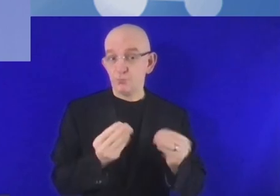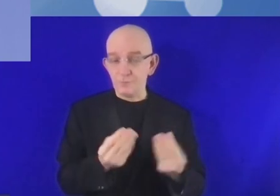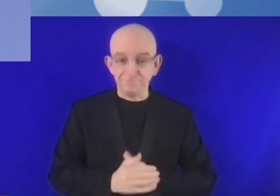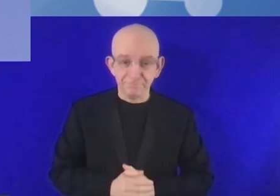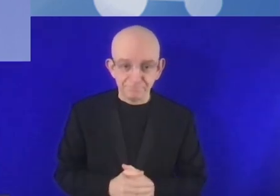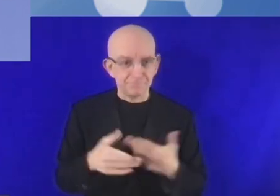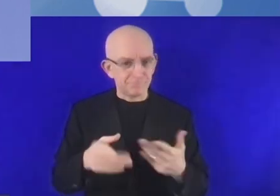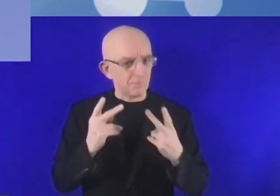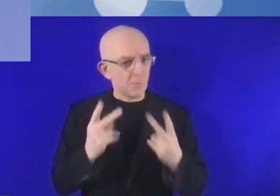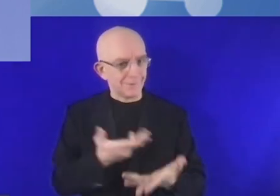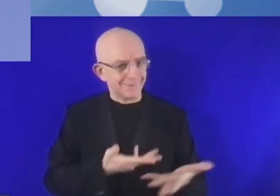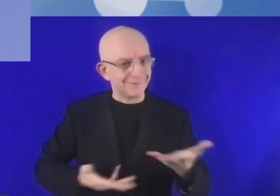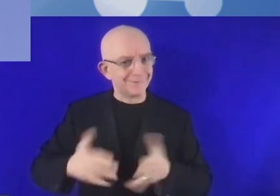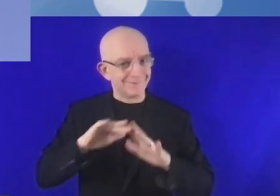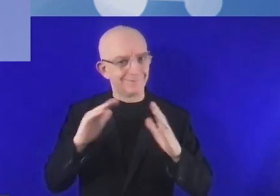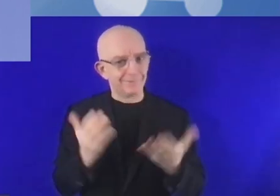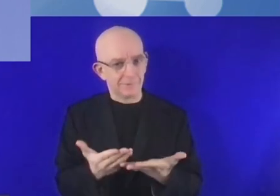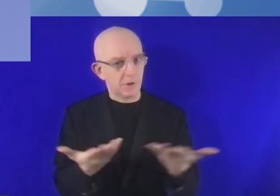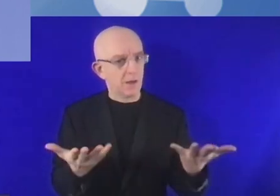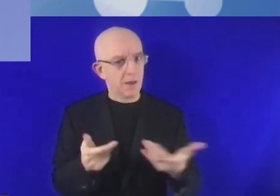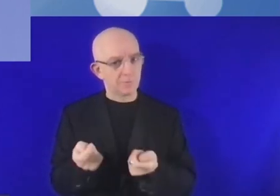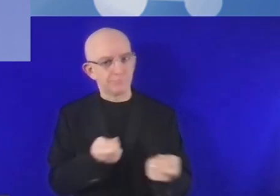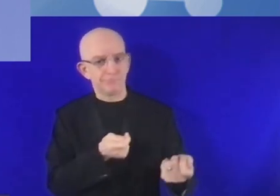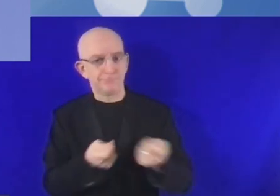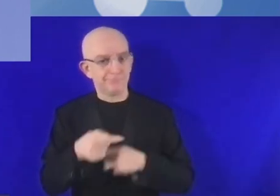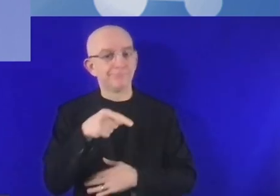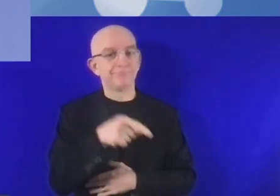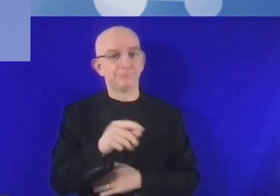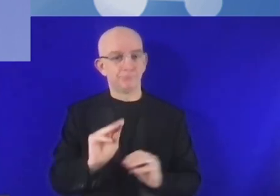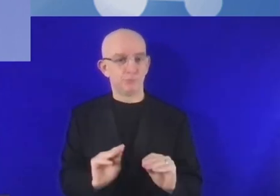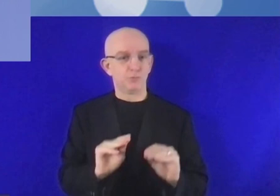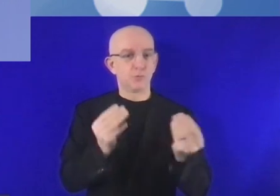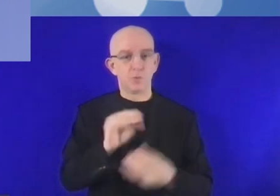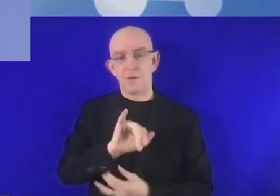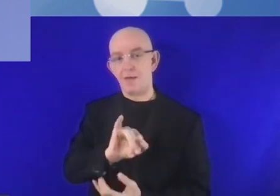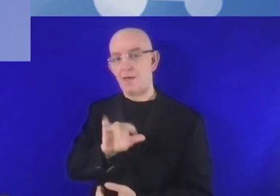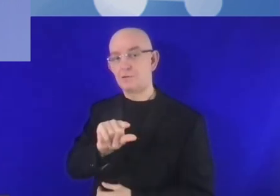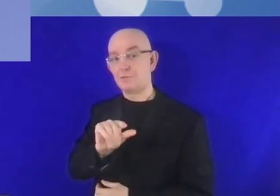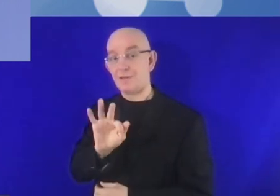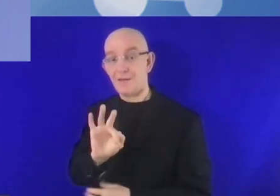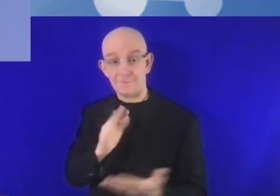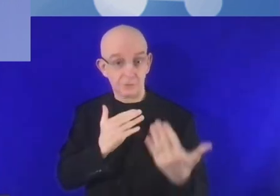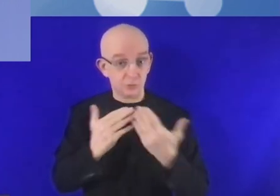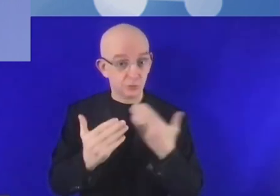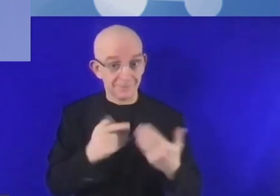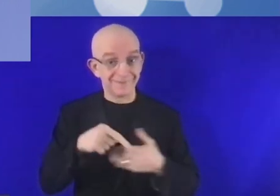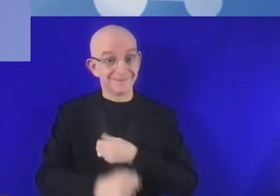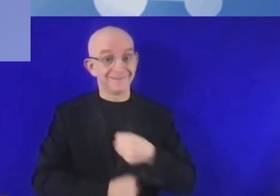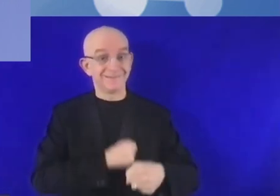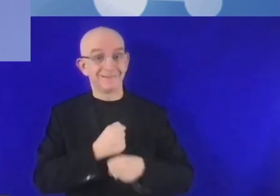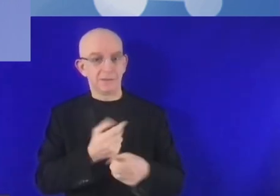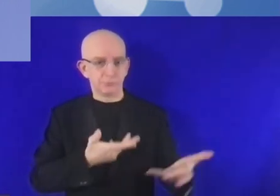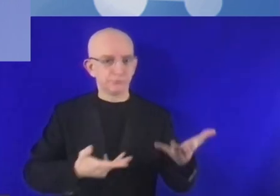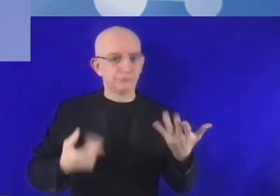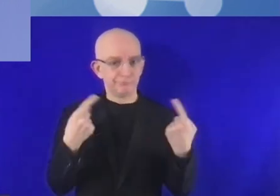młodych organizowany w ramach IGF. Jest to szczyt, w którym może uczestniczyć wszyscy,